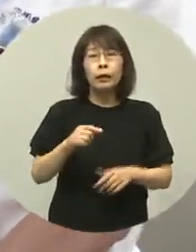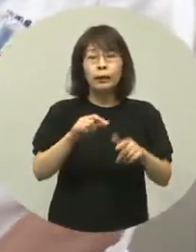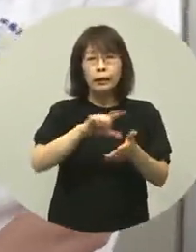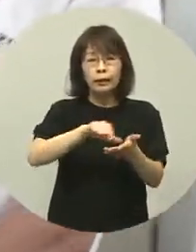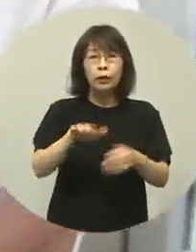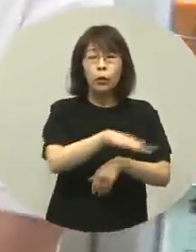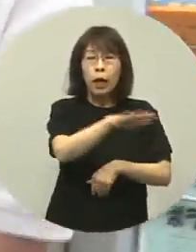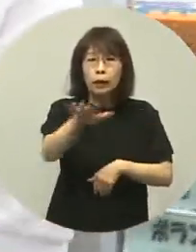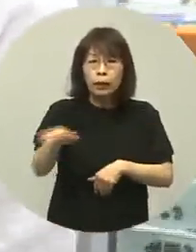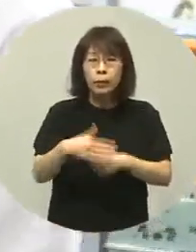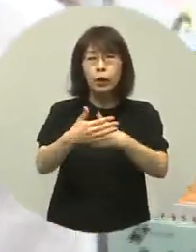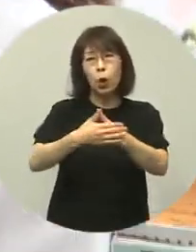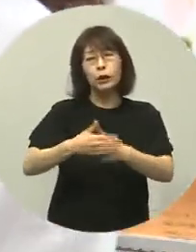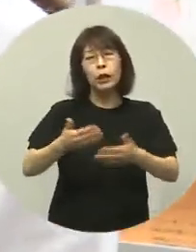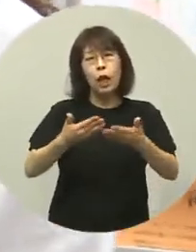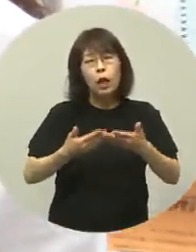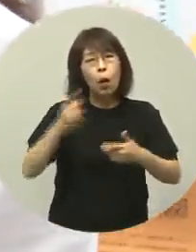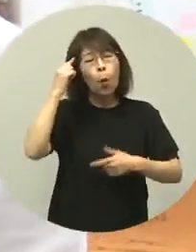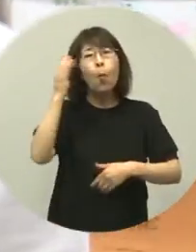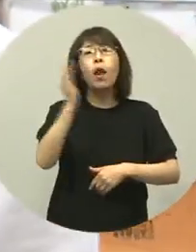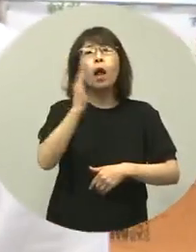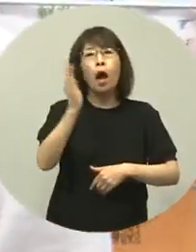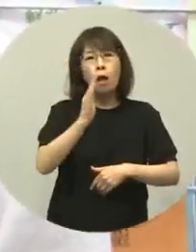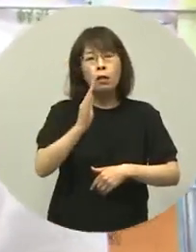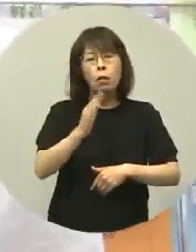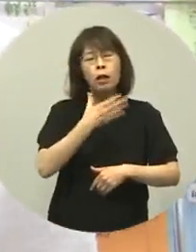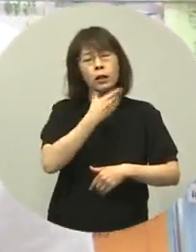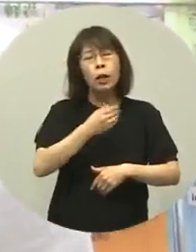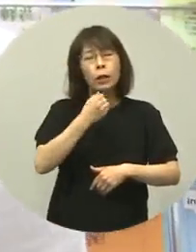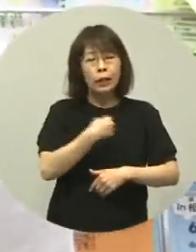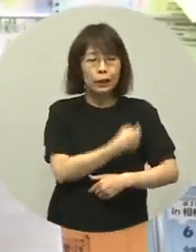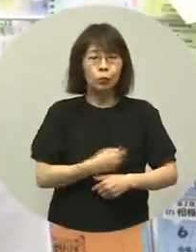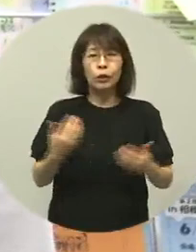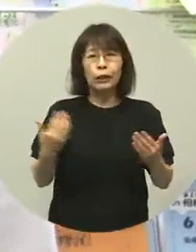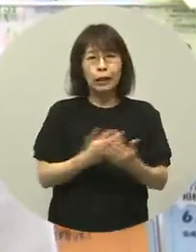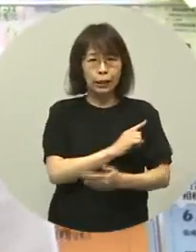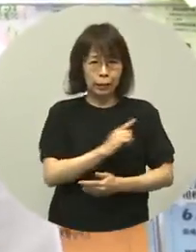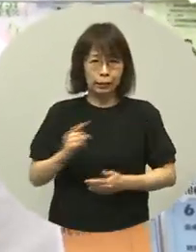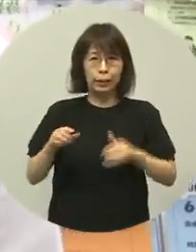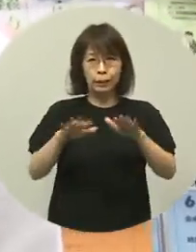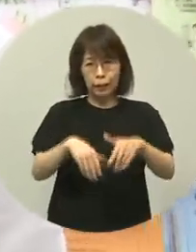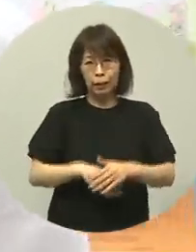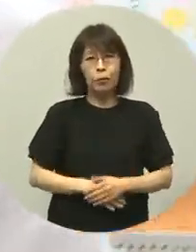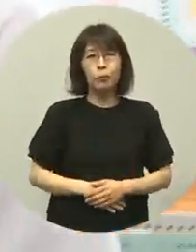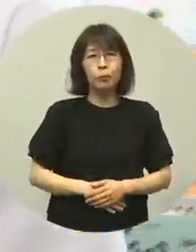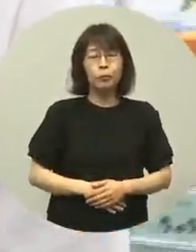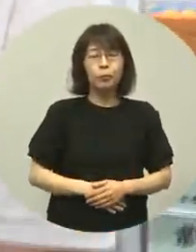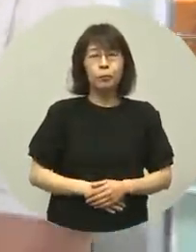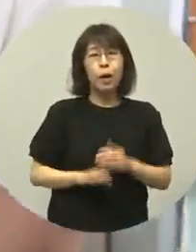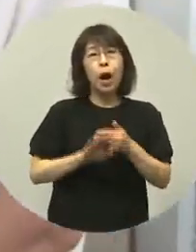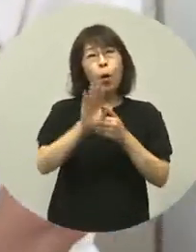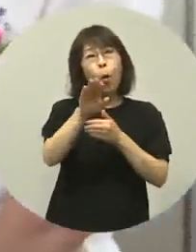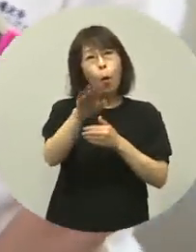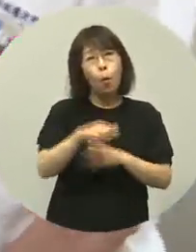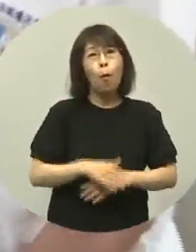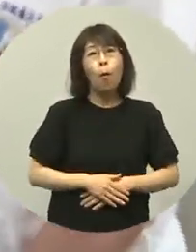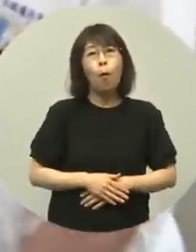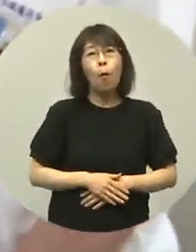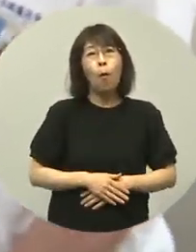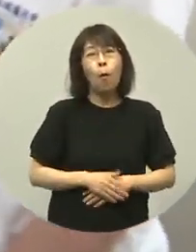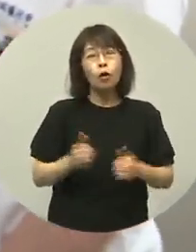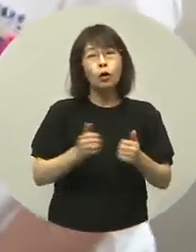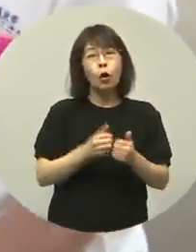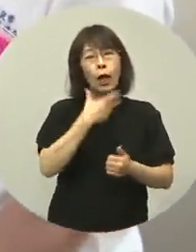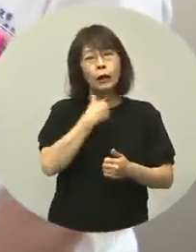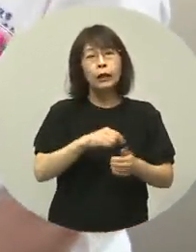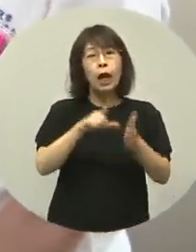ただけるなんて思わなかった。今日はそんな幸せな気持ちになった一日でした。 そうですか。今後も の皆さん相談したいと言